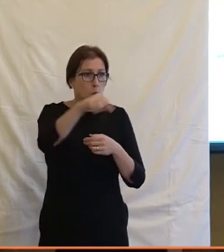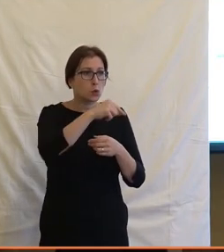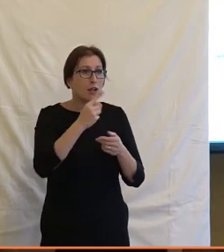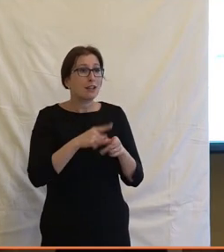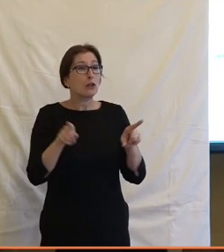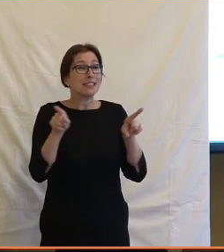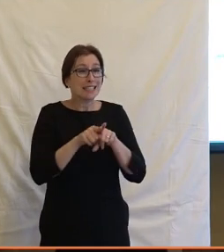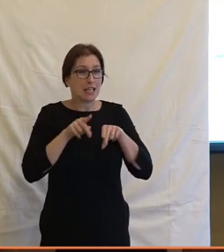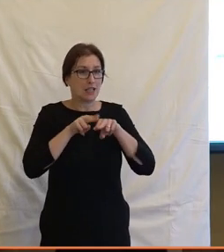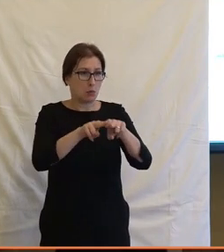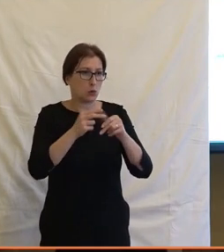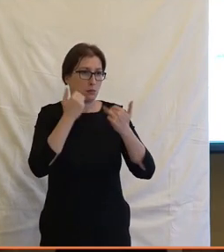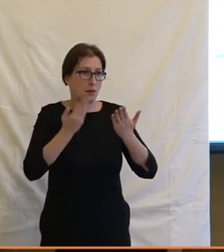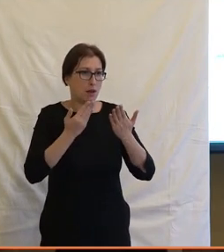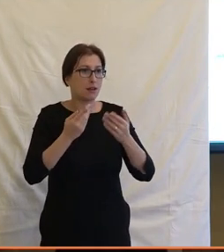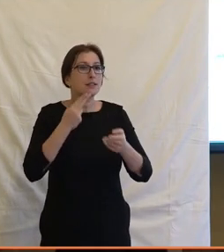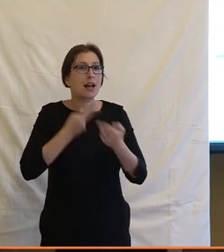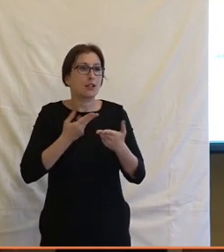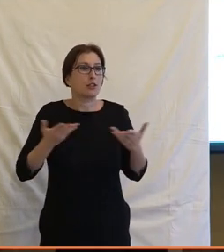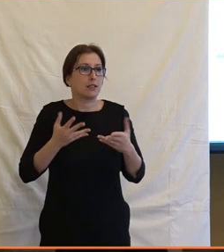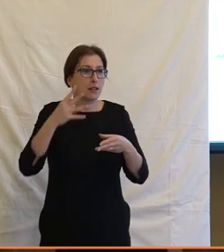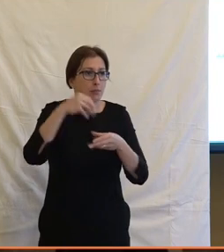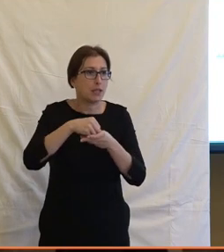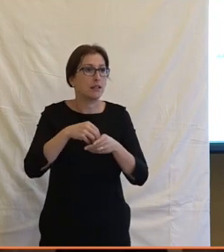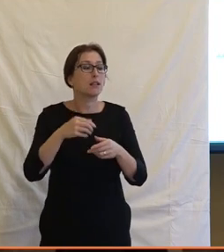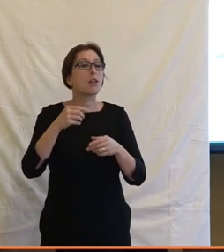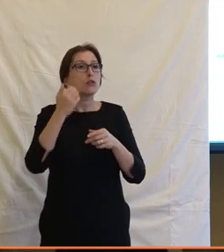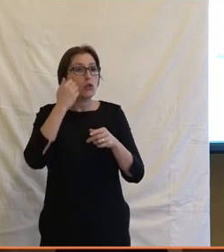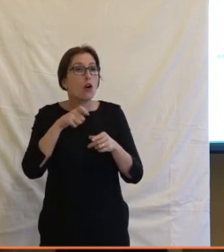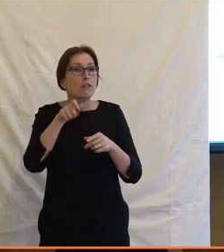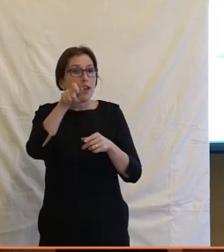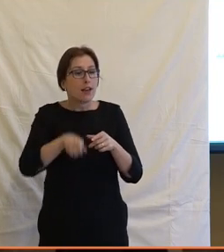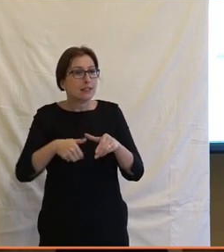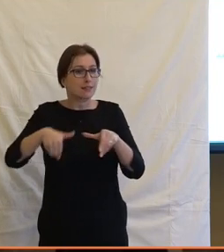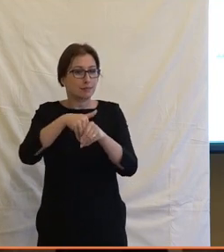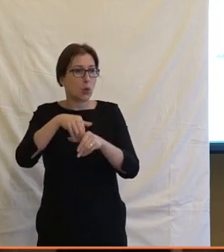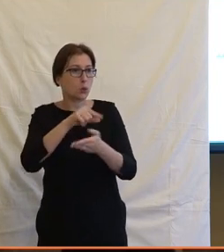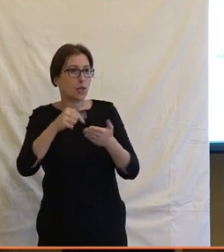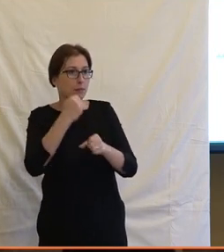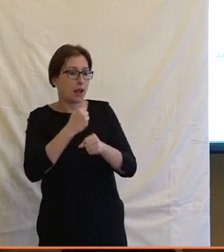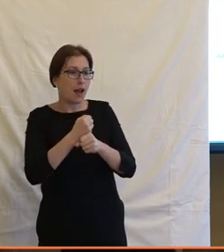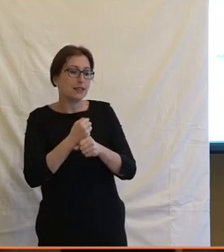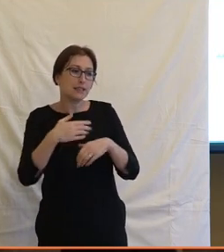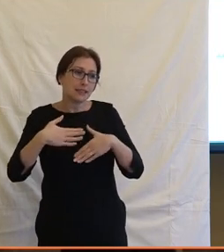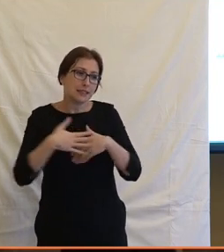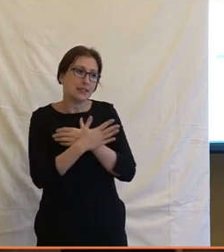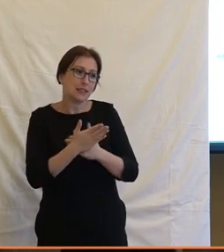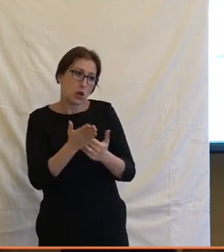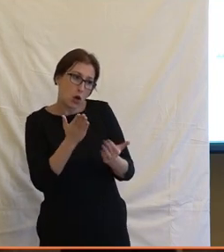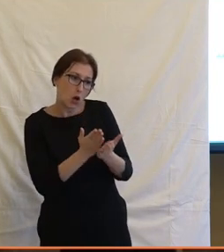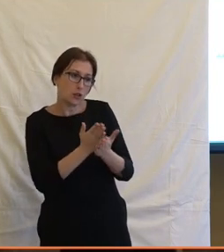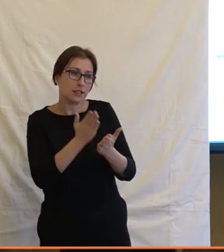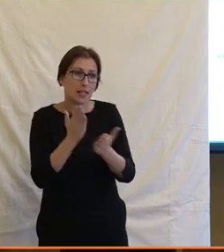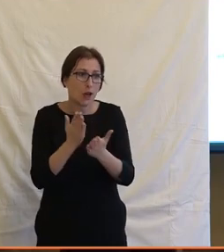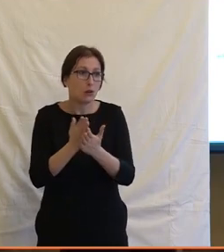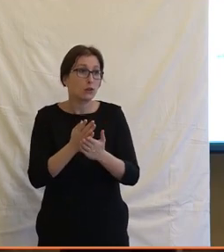že to asi záleží přesně, kde jste a nakolik ty konkrétní osoby mají citlivost k dopadu těch technologií na konkrétní osoby, kolik